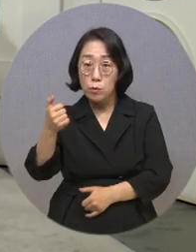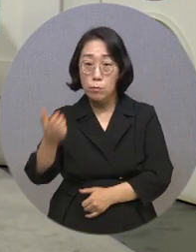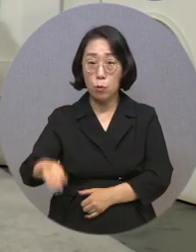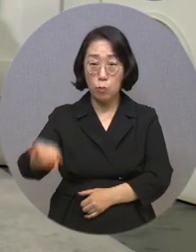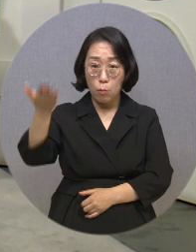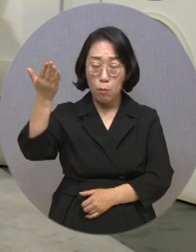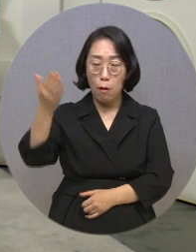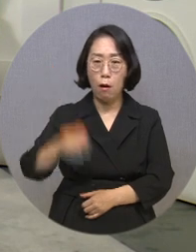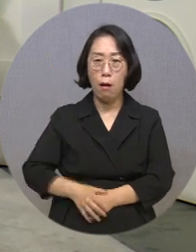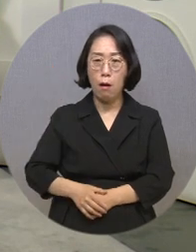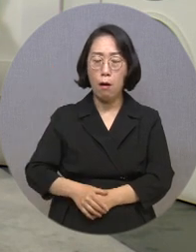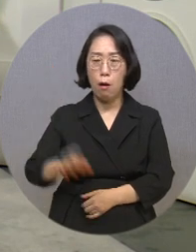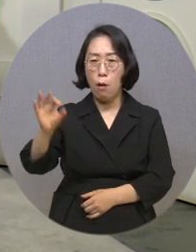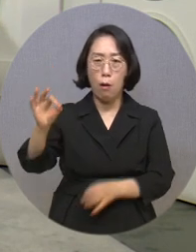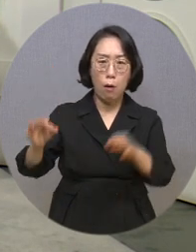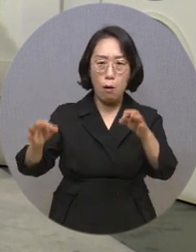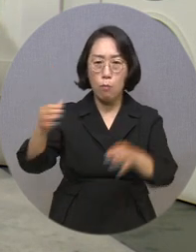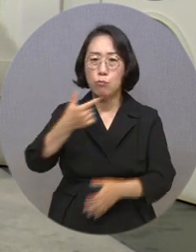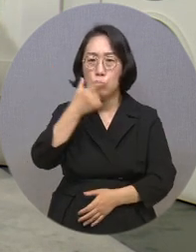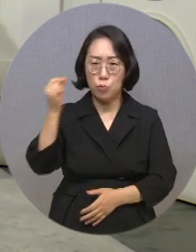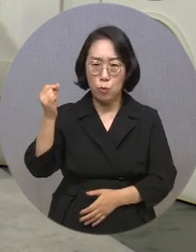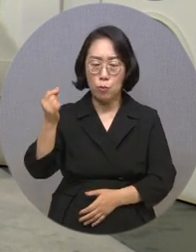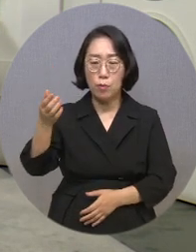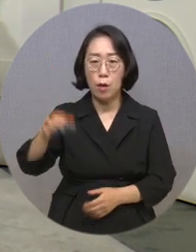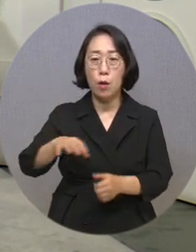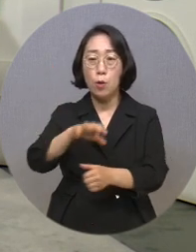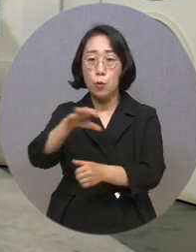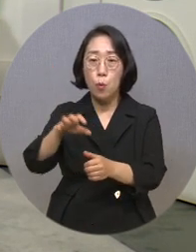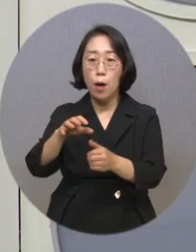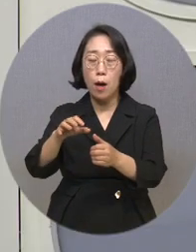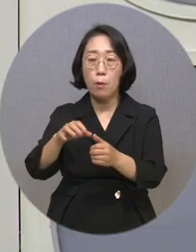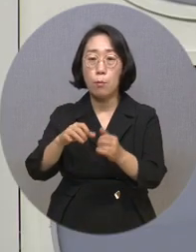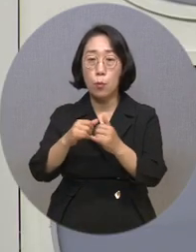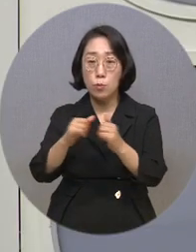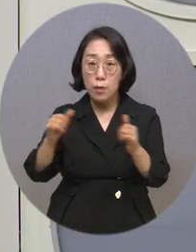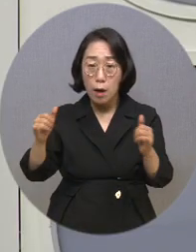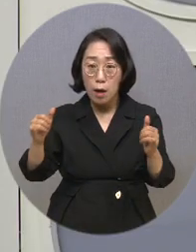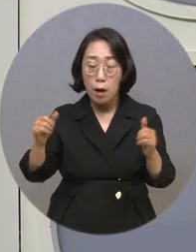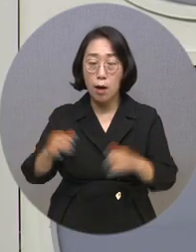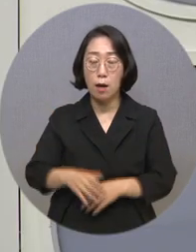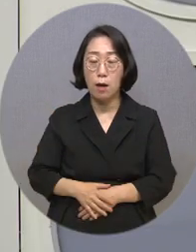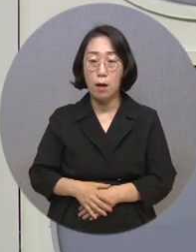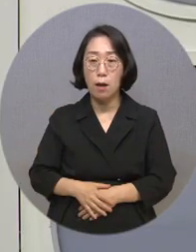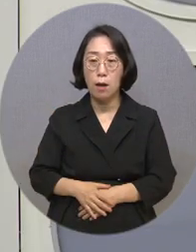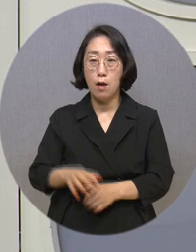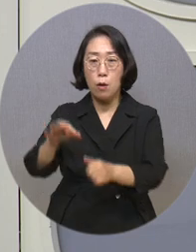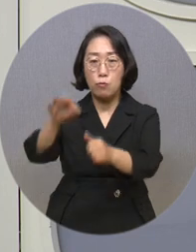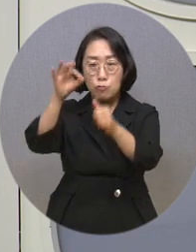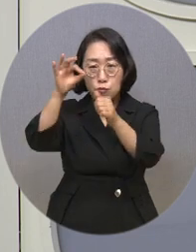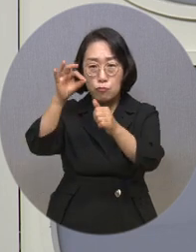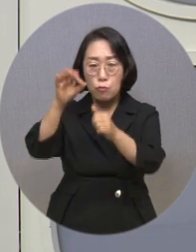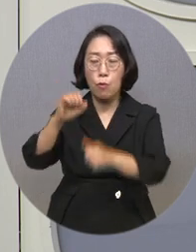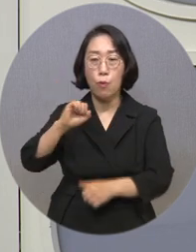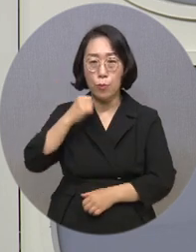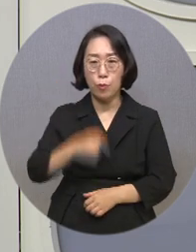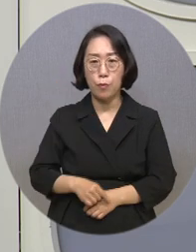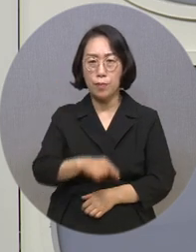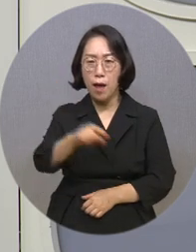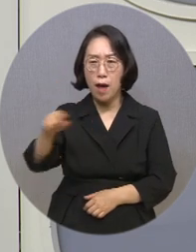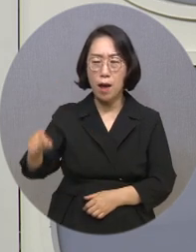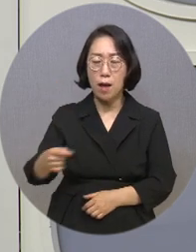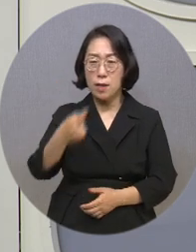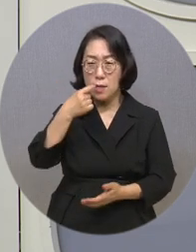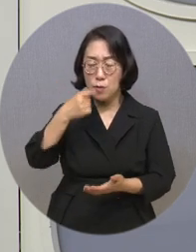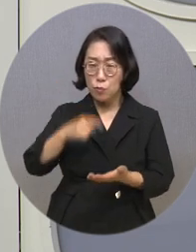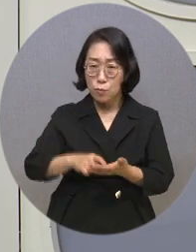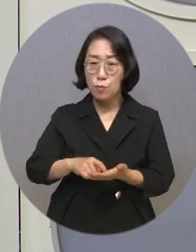그렇지. 그런데 요양보호사를 구할 수가 없어요. 요양보호사 자격증은 참 많이들 땄는데 다 힘든 일을 안